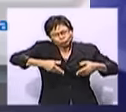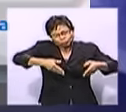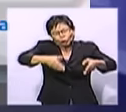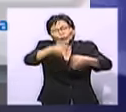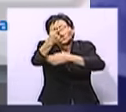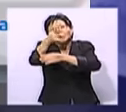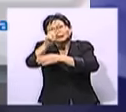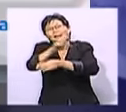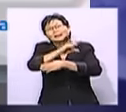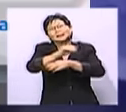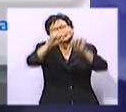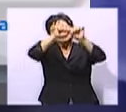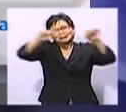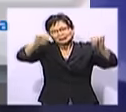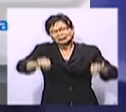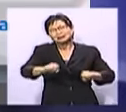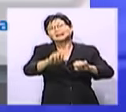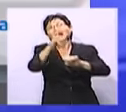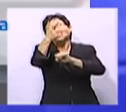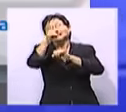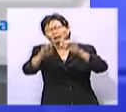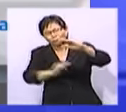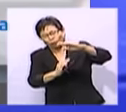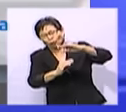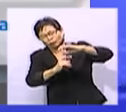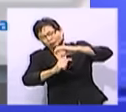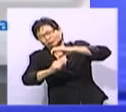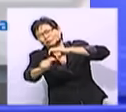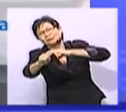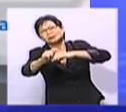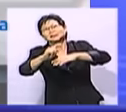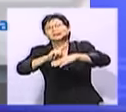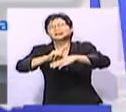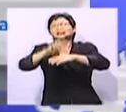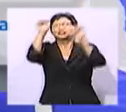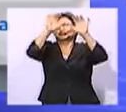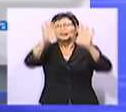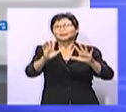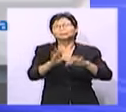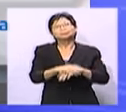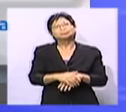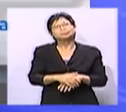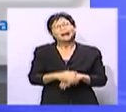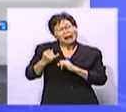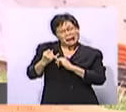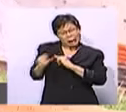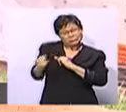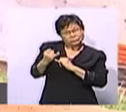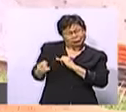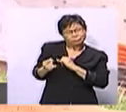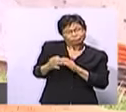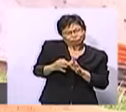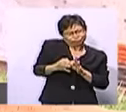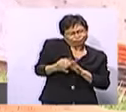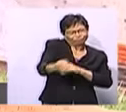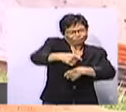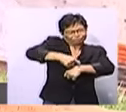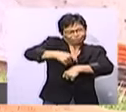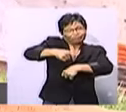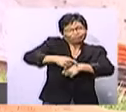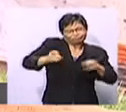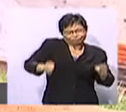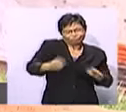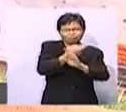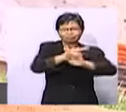dan stesen LRT bawah tanah di Persiaran Hishamuddin, Shah Alam. Dan akhir sekali, melanjutkan tempoh masa